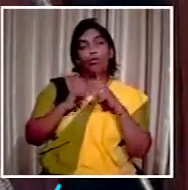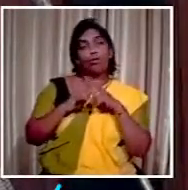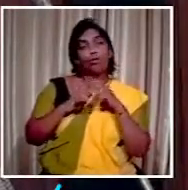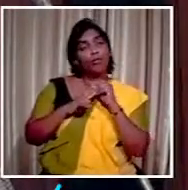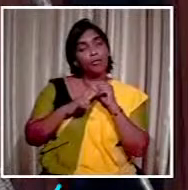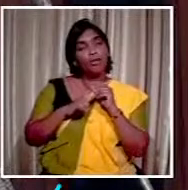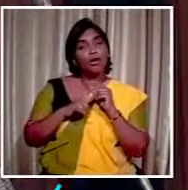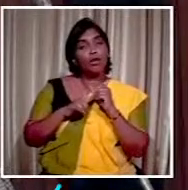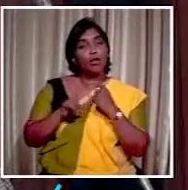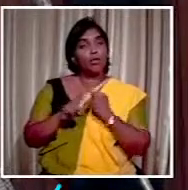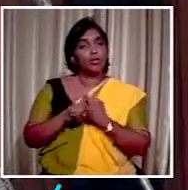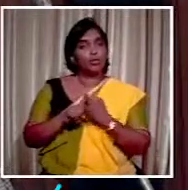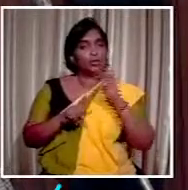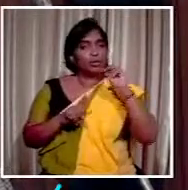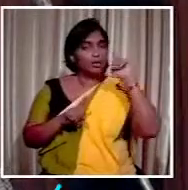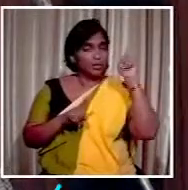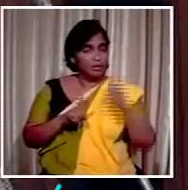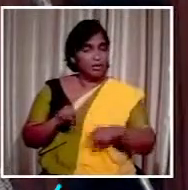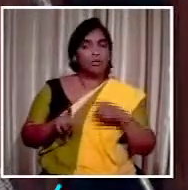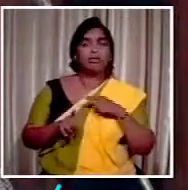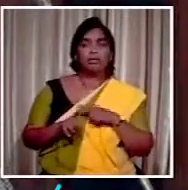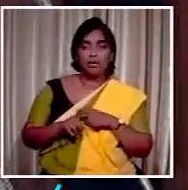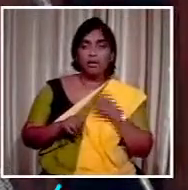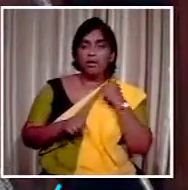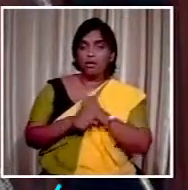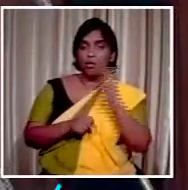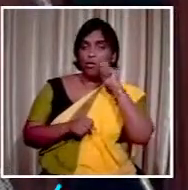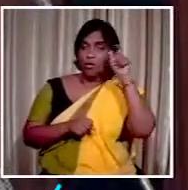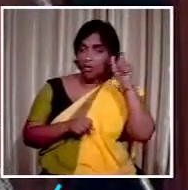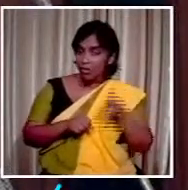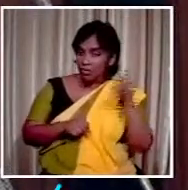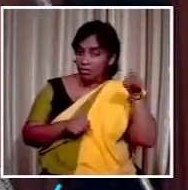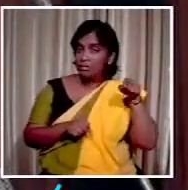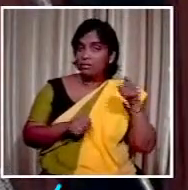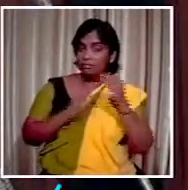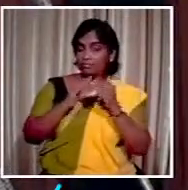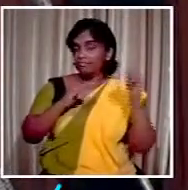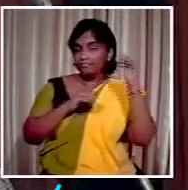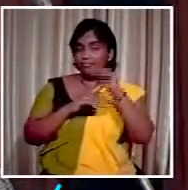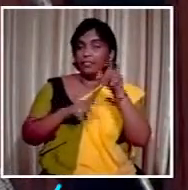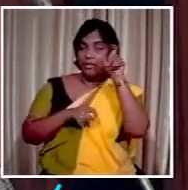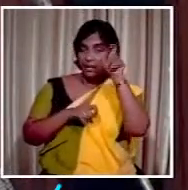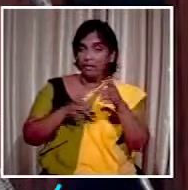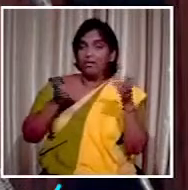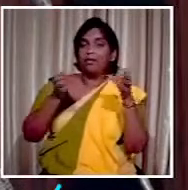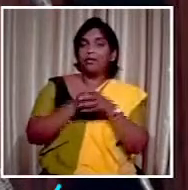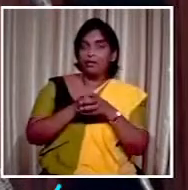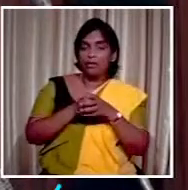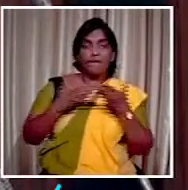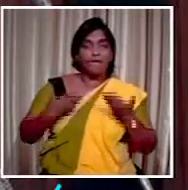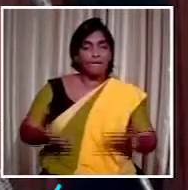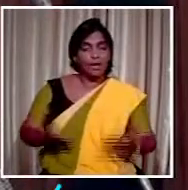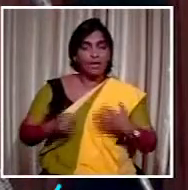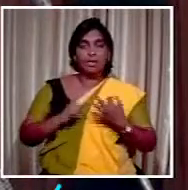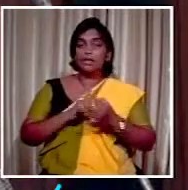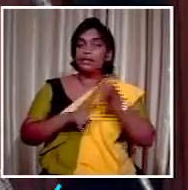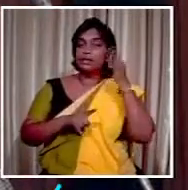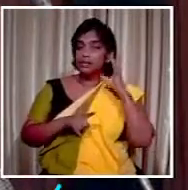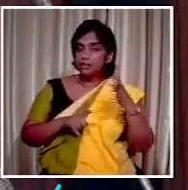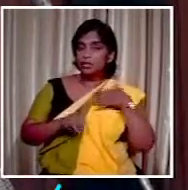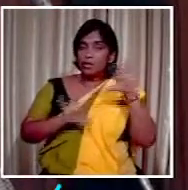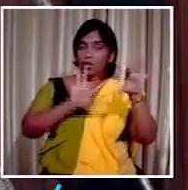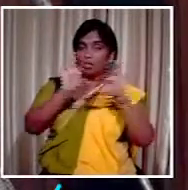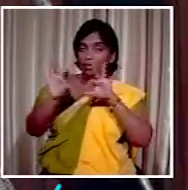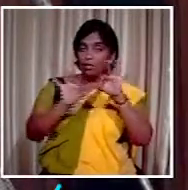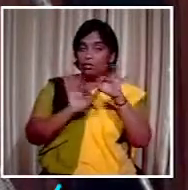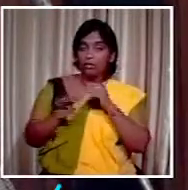30,000ක් වංචා කරපු රාජ්‍ය නිලධාරීන් අතරේ ඉහළින් ඉන්න කණ්ඩායම වර්තමාන ජනාධිපතිතුමා තෝරලා